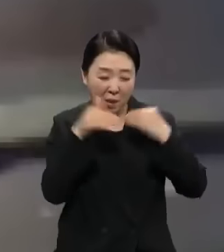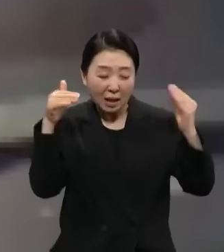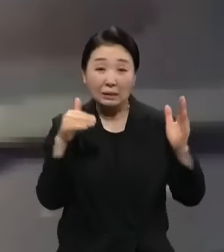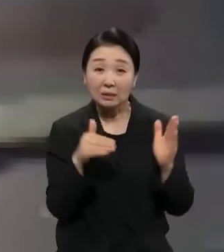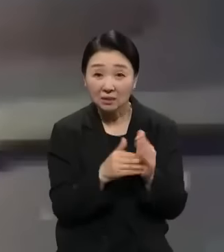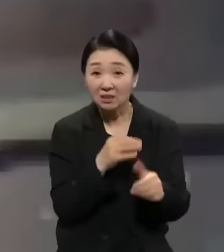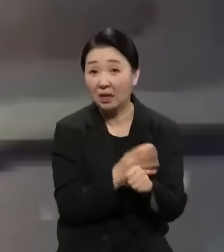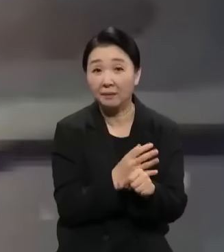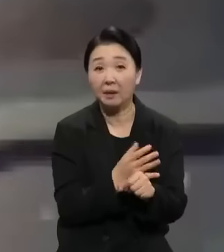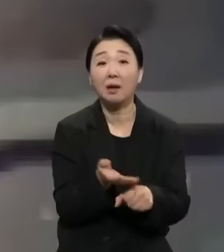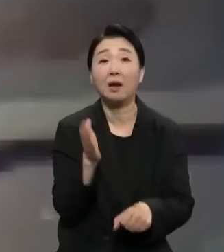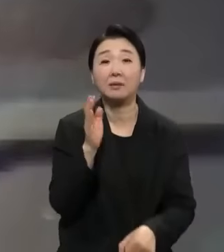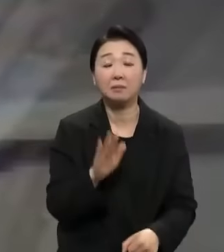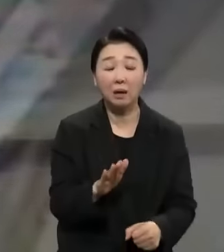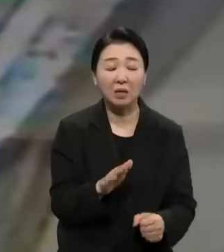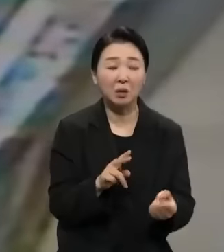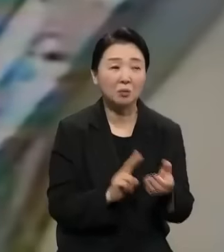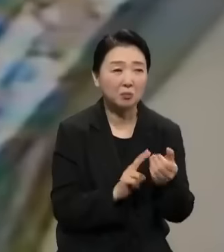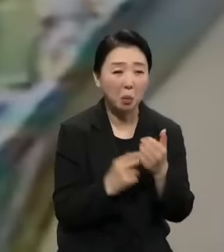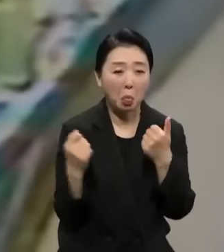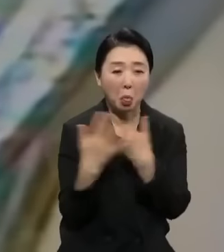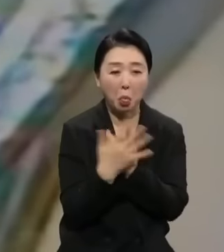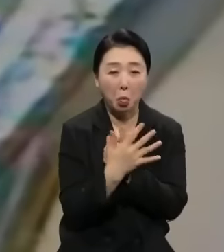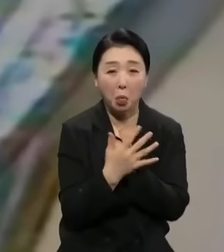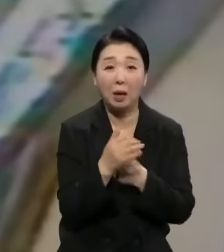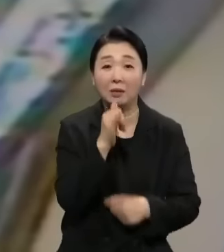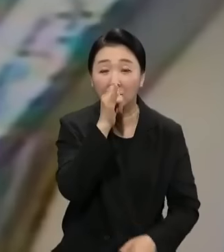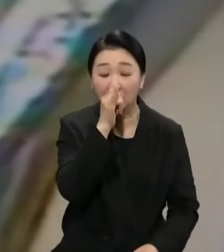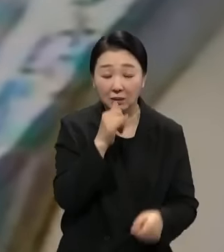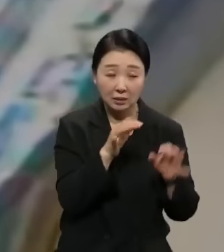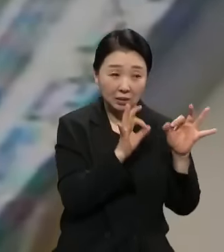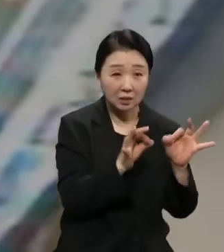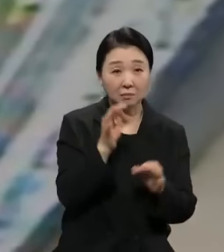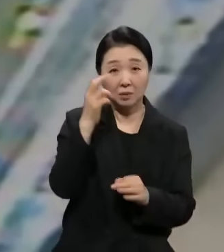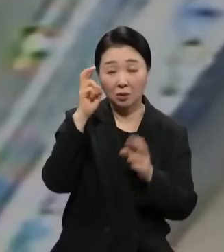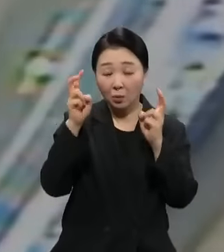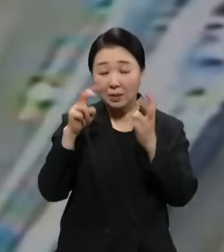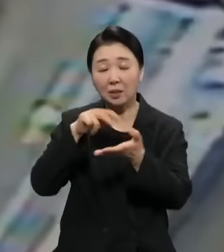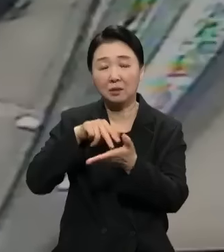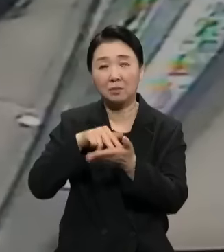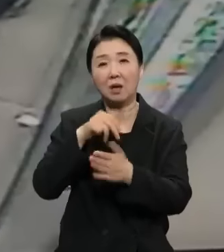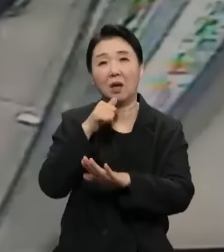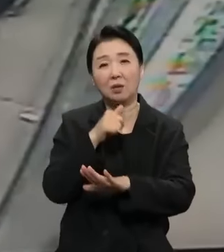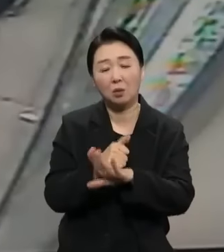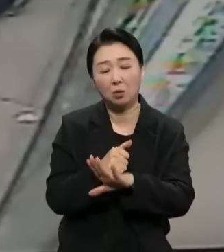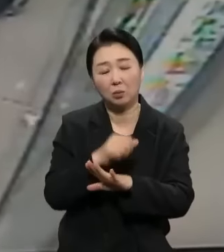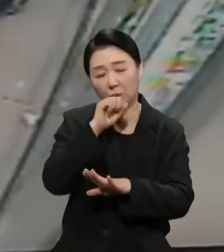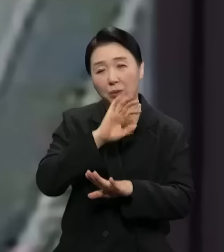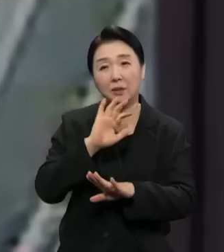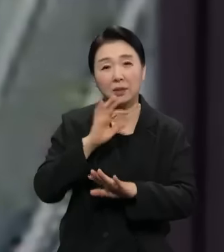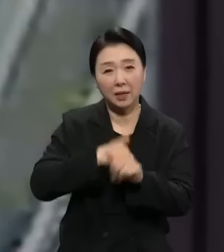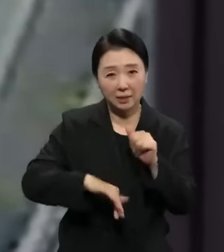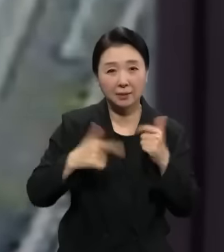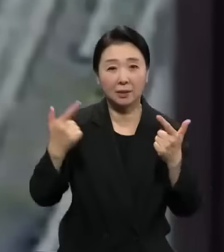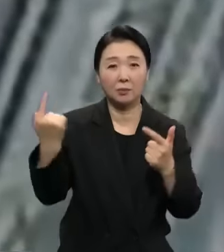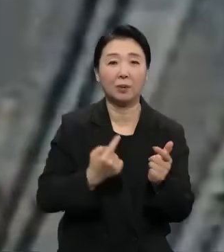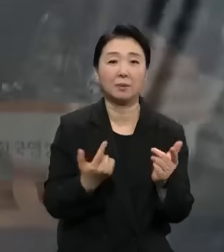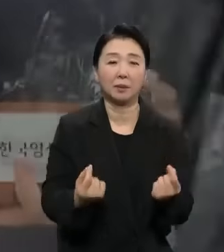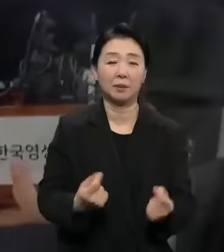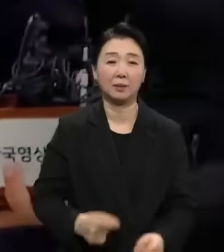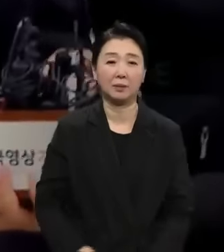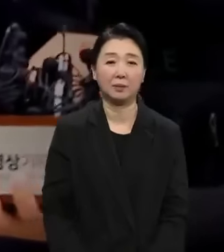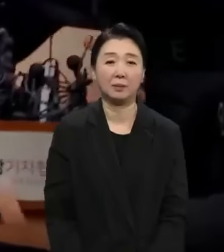있었던 일이었지만 숨기기에만 급급했던 김 씨와 소속사의 대응이 최악의 결과를 맞게 됐습니다.